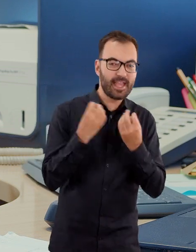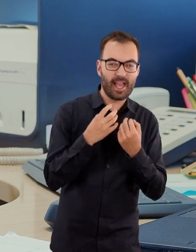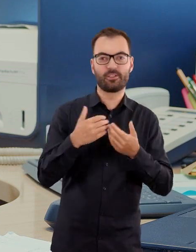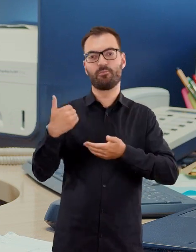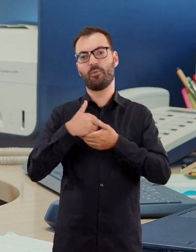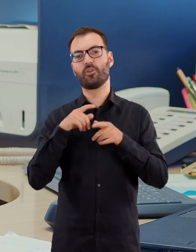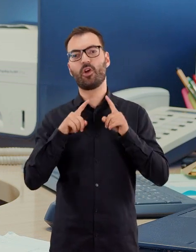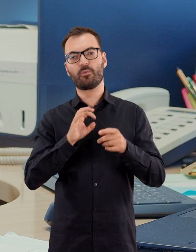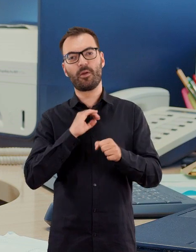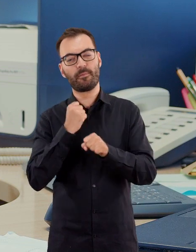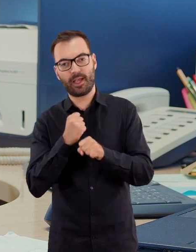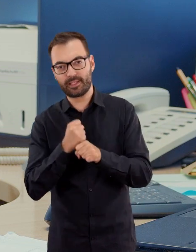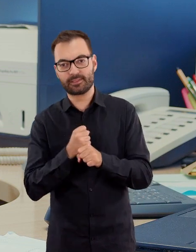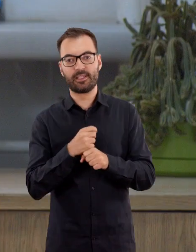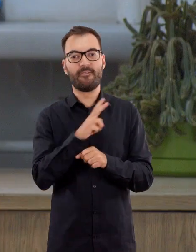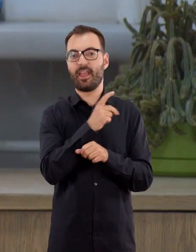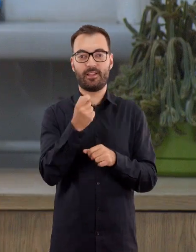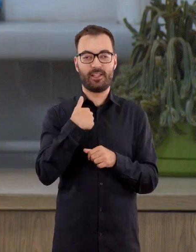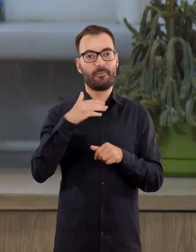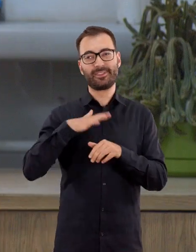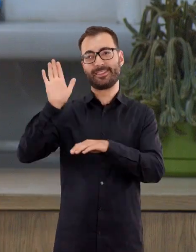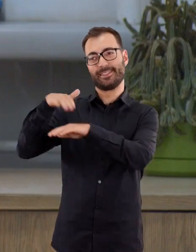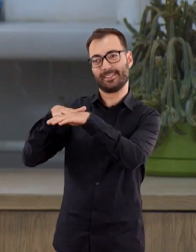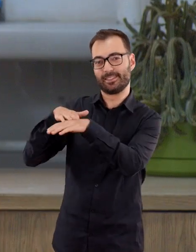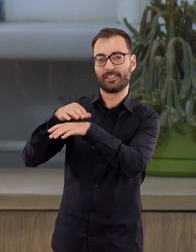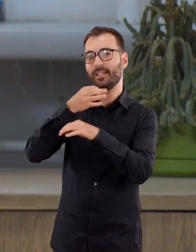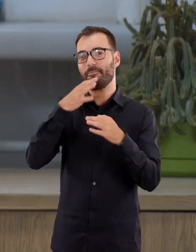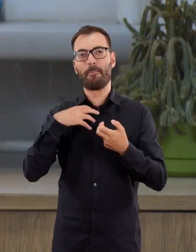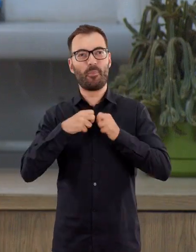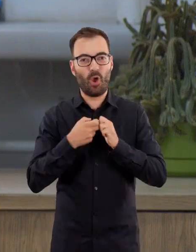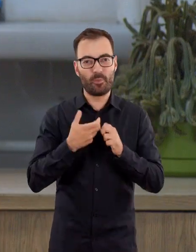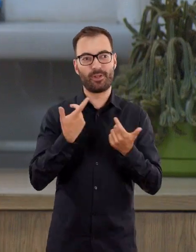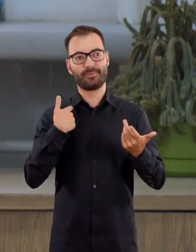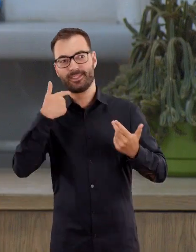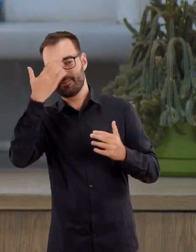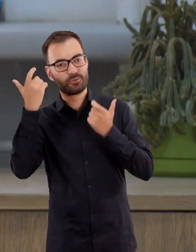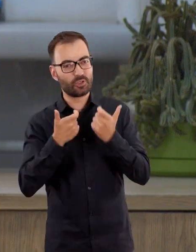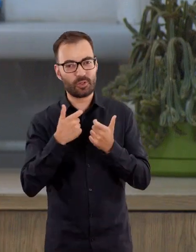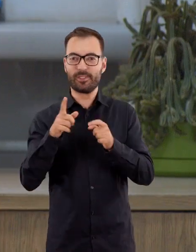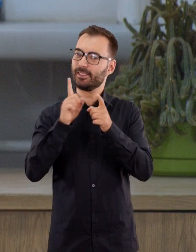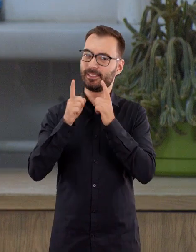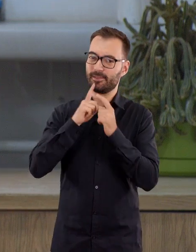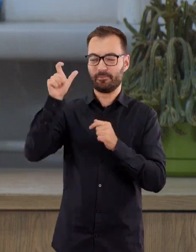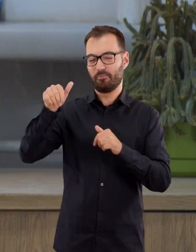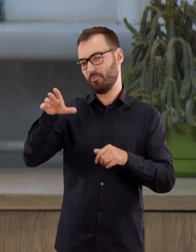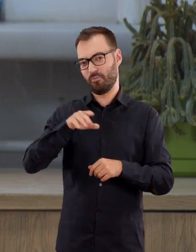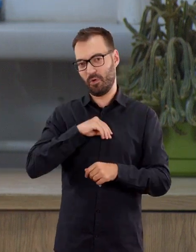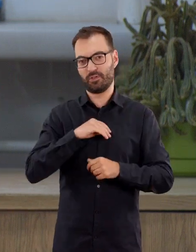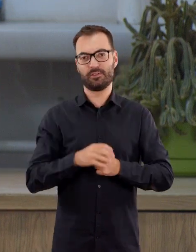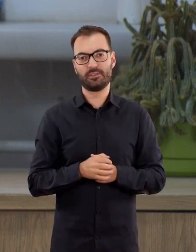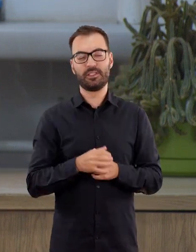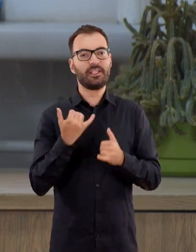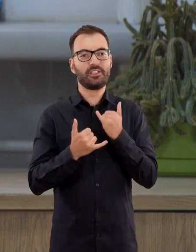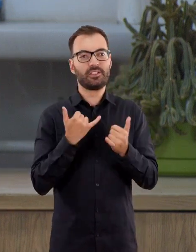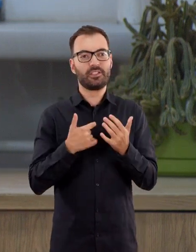pracy. W każdej chwili po prostu mogę omówić z nią każdy problem, każdą niedogodność, każdą rzecz,